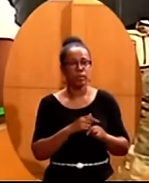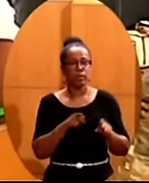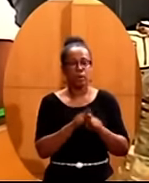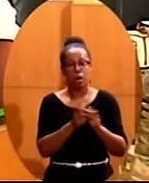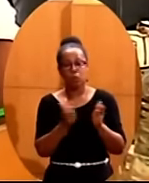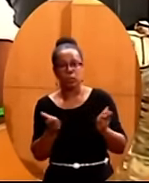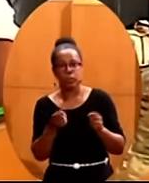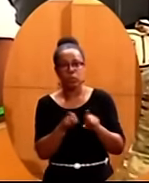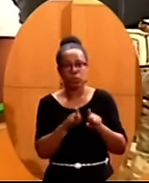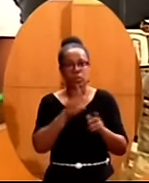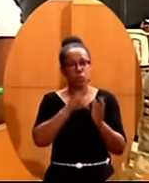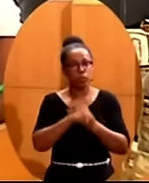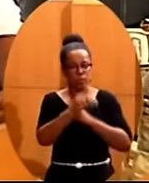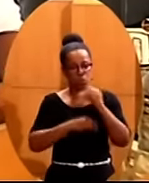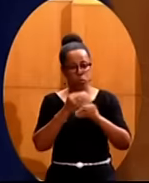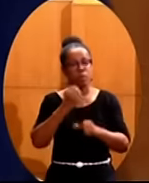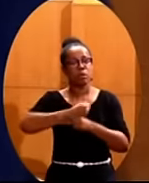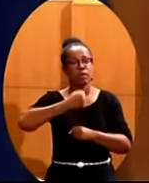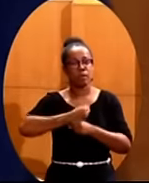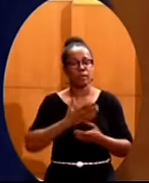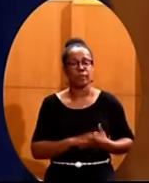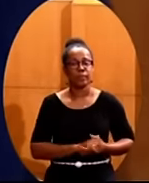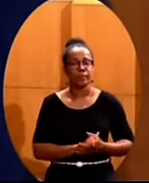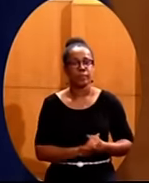entreprises et le monde du